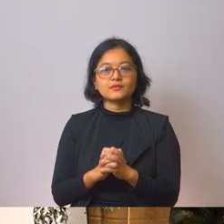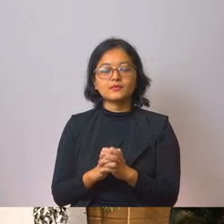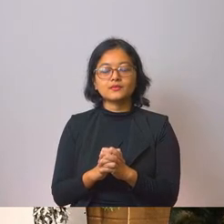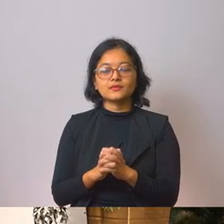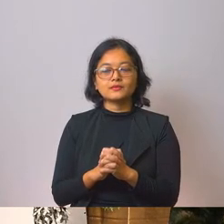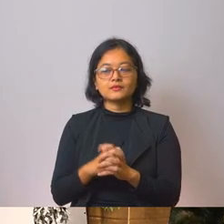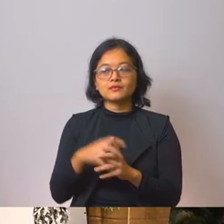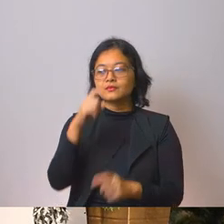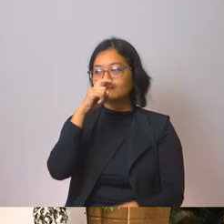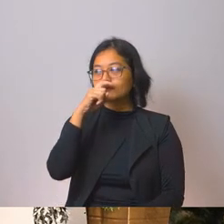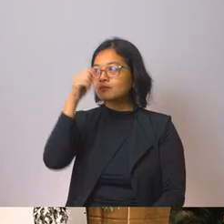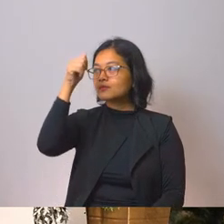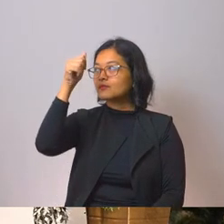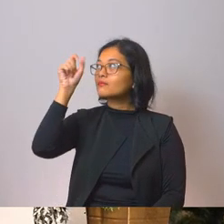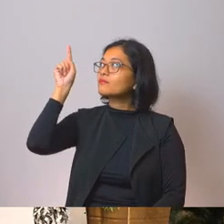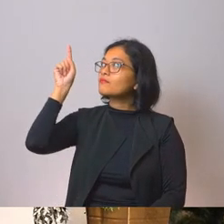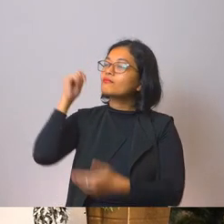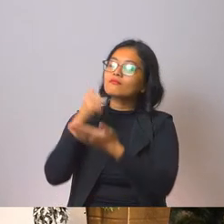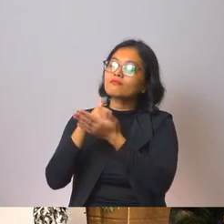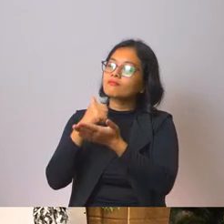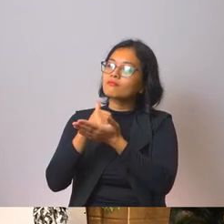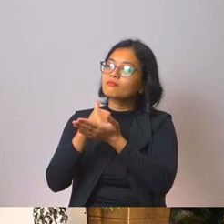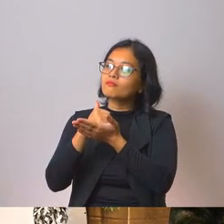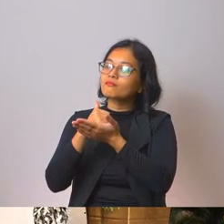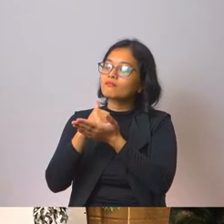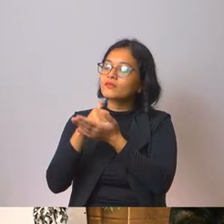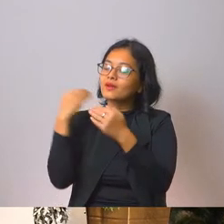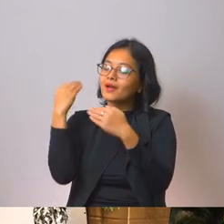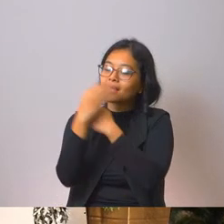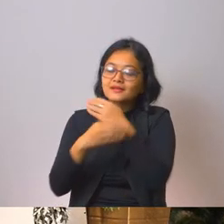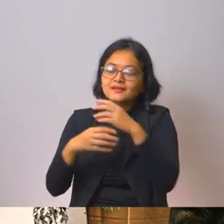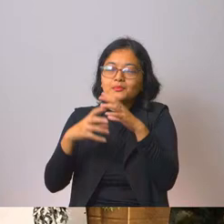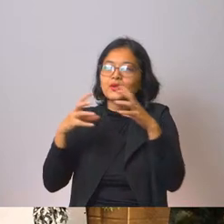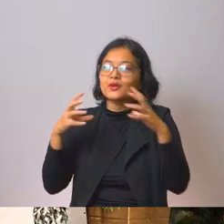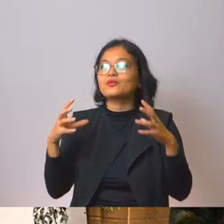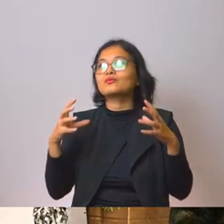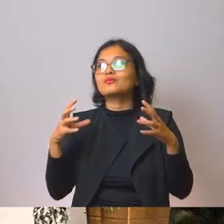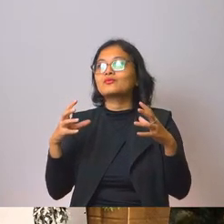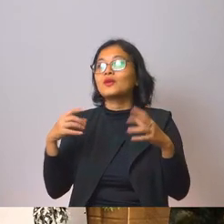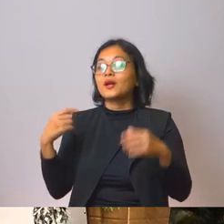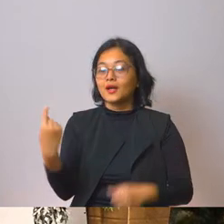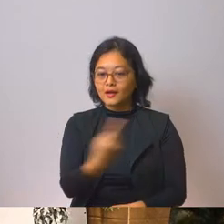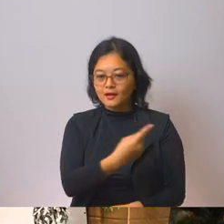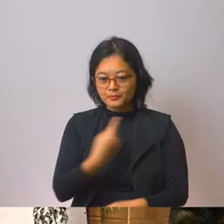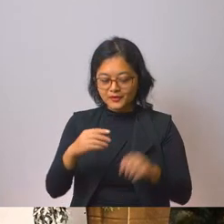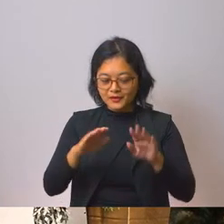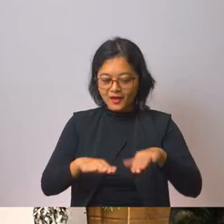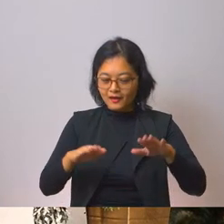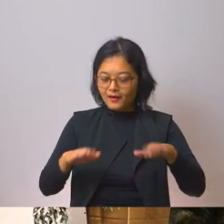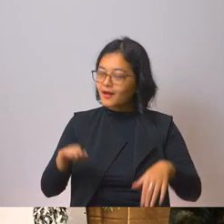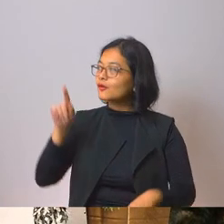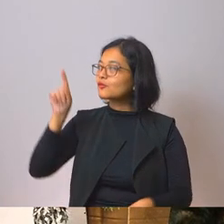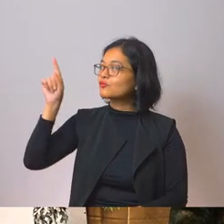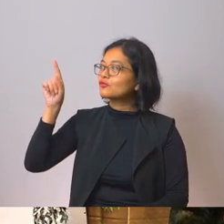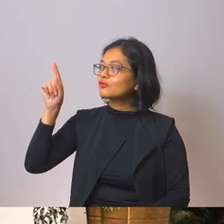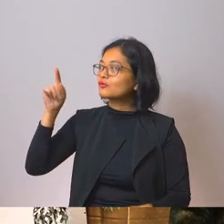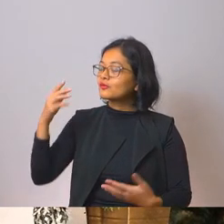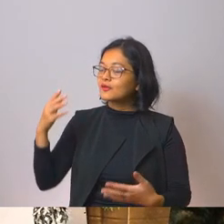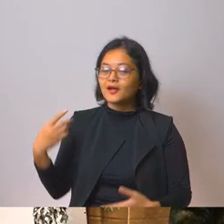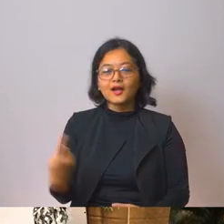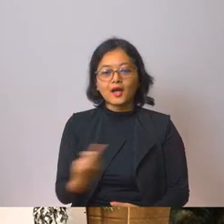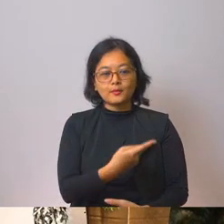Bapa yang Maha Kasih, kami semua anak-anak-Mu, baik kami yang masih